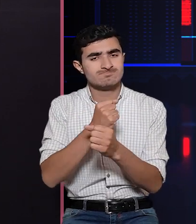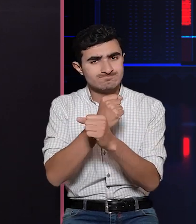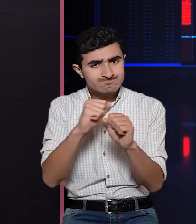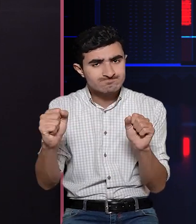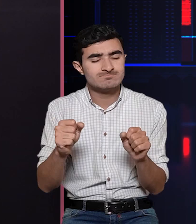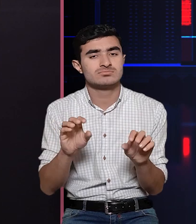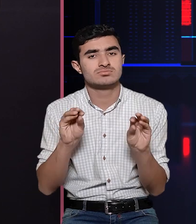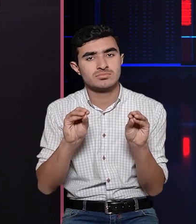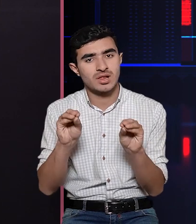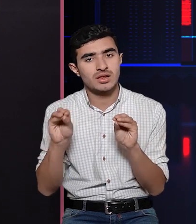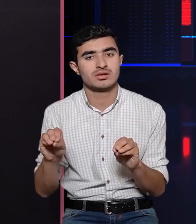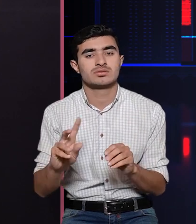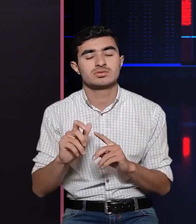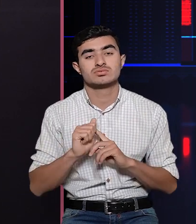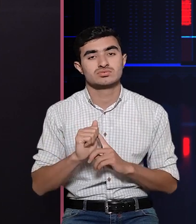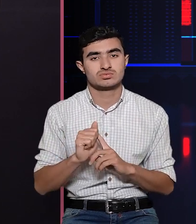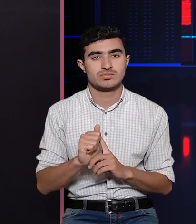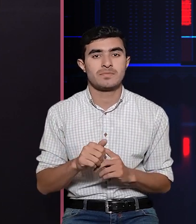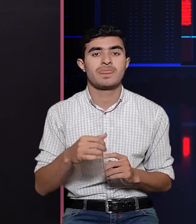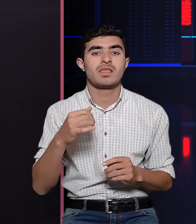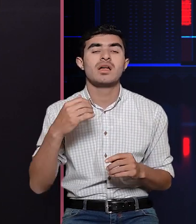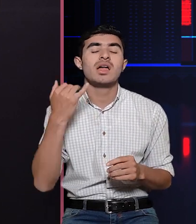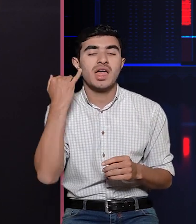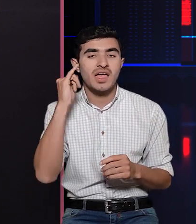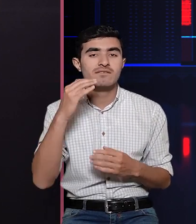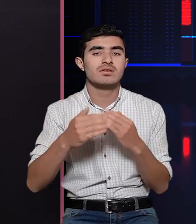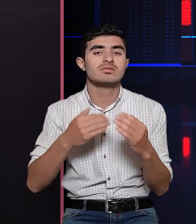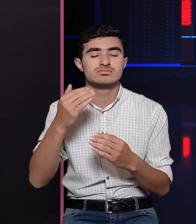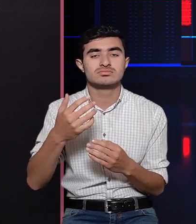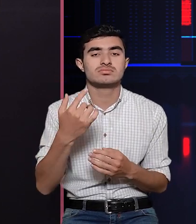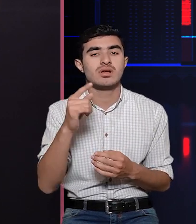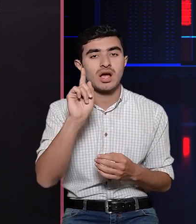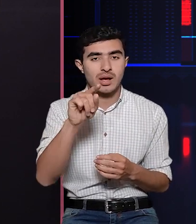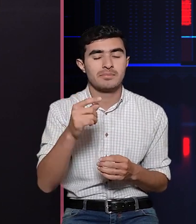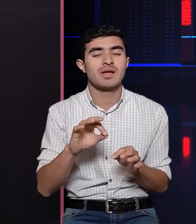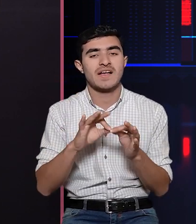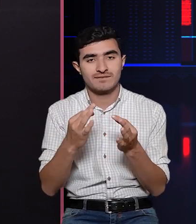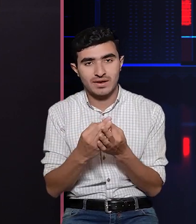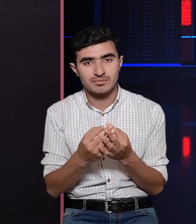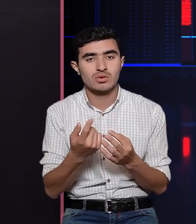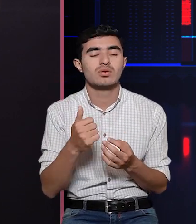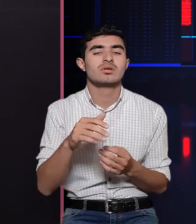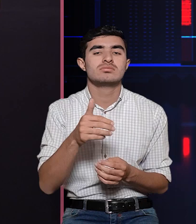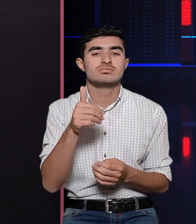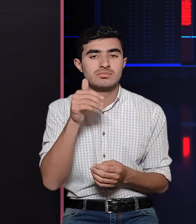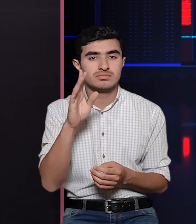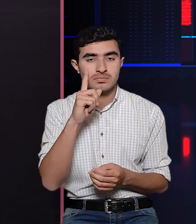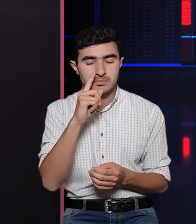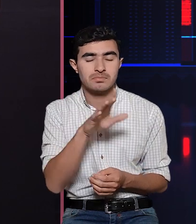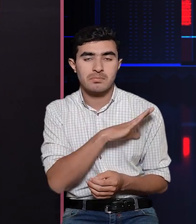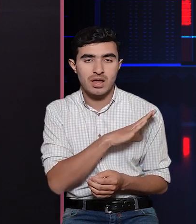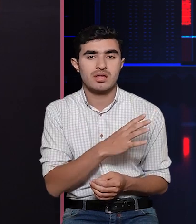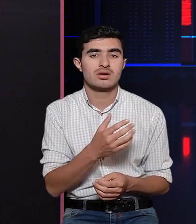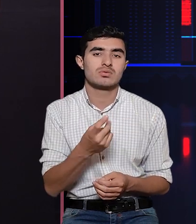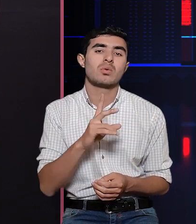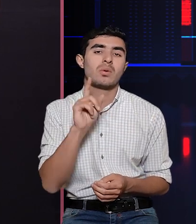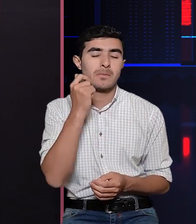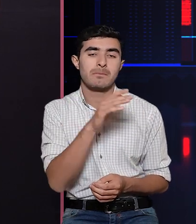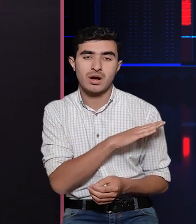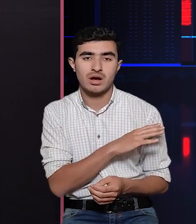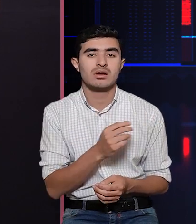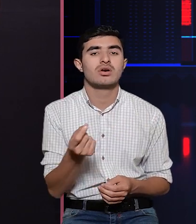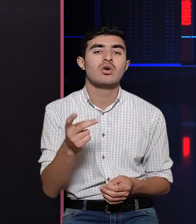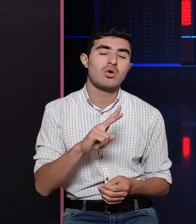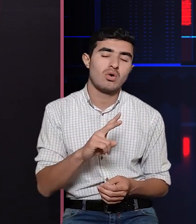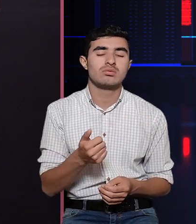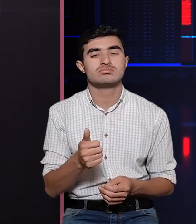ایڈر ہو, بیکاز کل کو خدا نخواستہ کسی آپ کے بھائی بہن کو, کسی آپ کے بچے کو, کسی آپ کے ماں باپ کو, کسی کو بھی